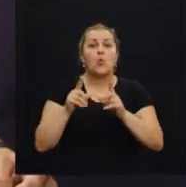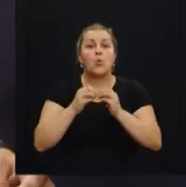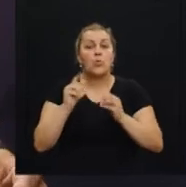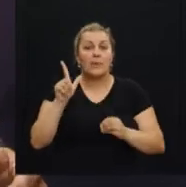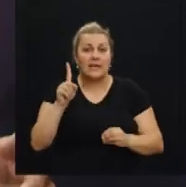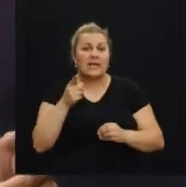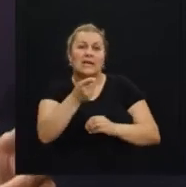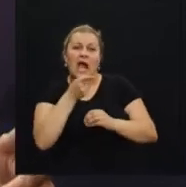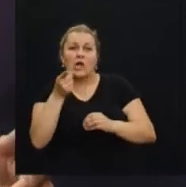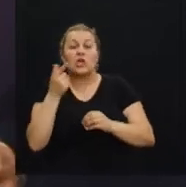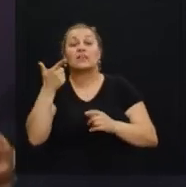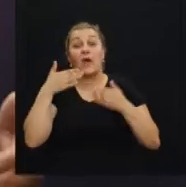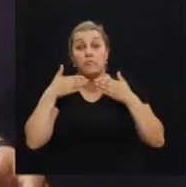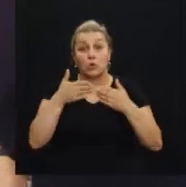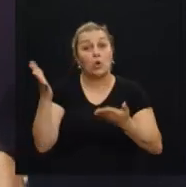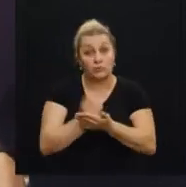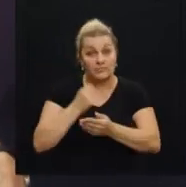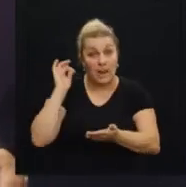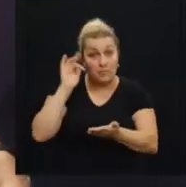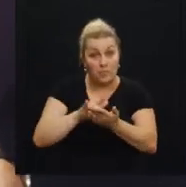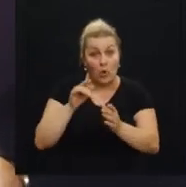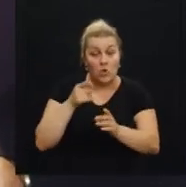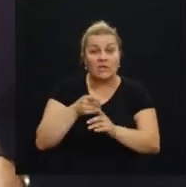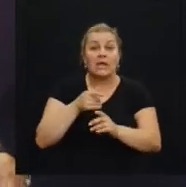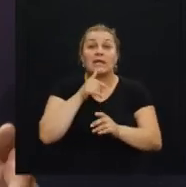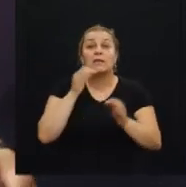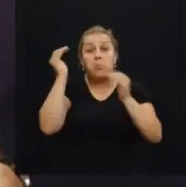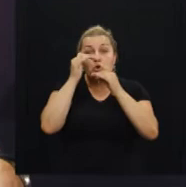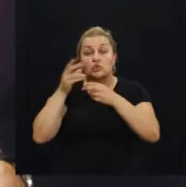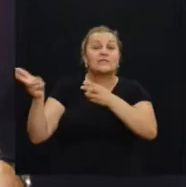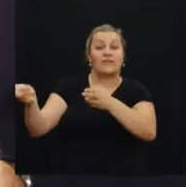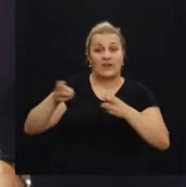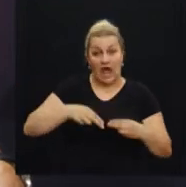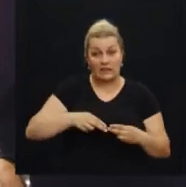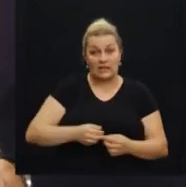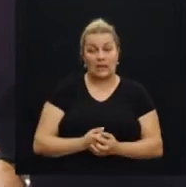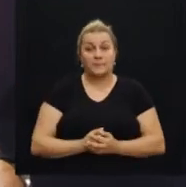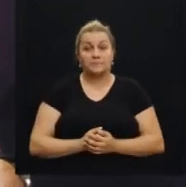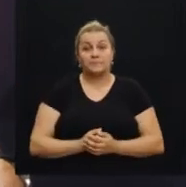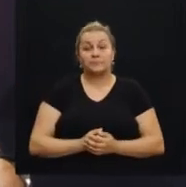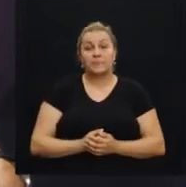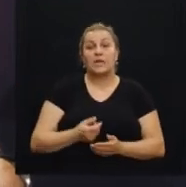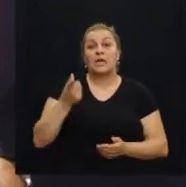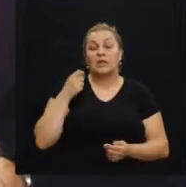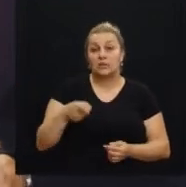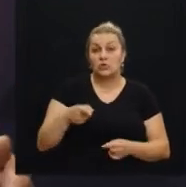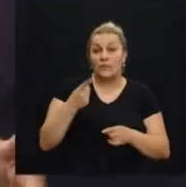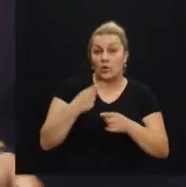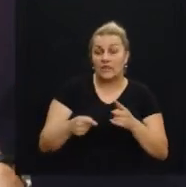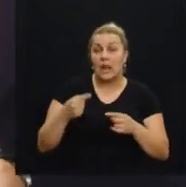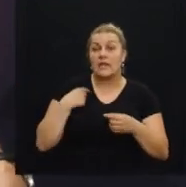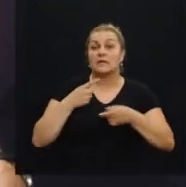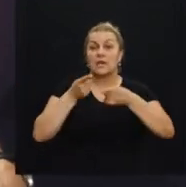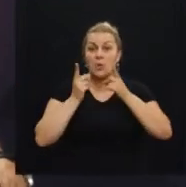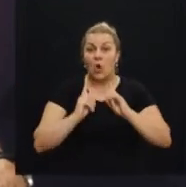pogodili su dva broda i vratili se nazad u toku noći. Mislim, iz tog dijela ja sam